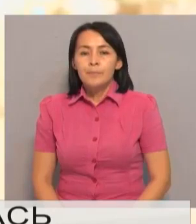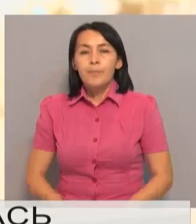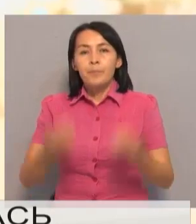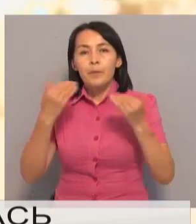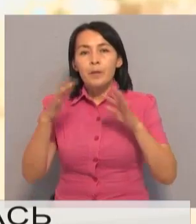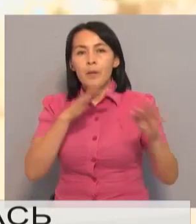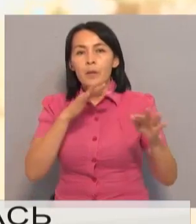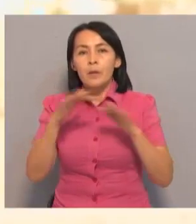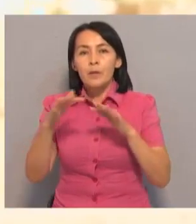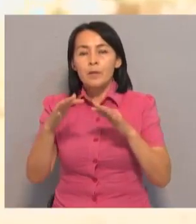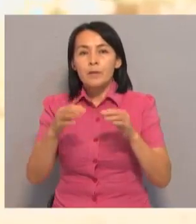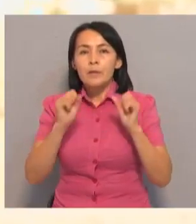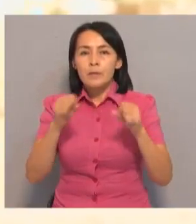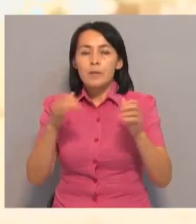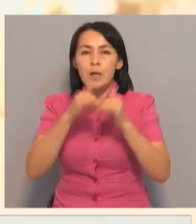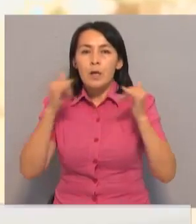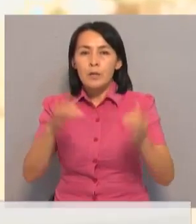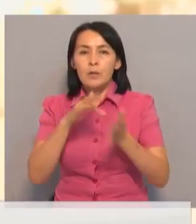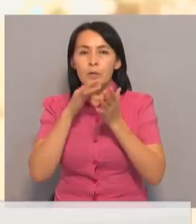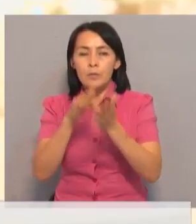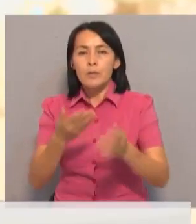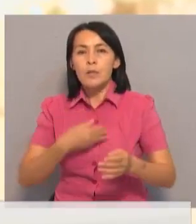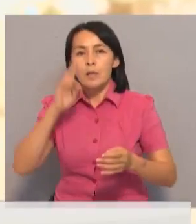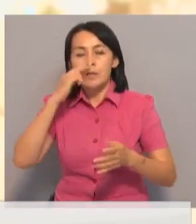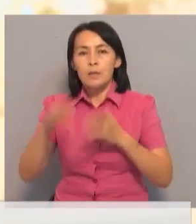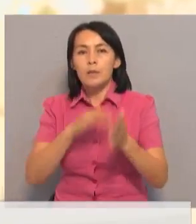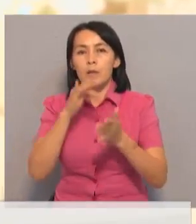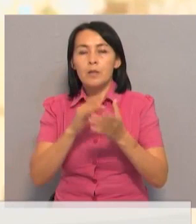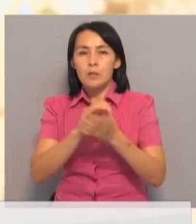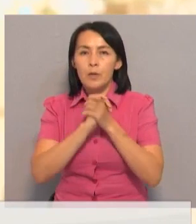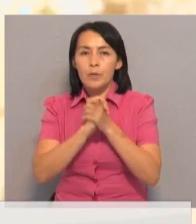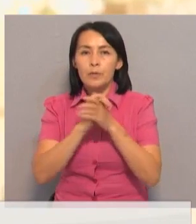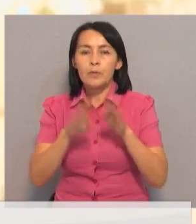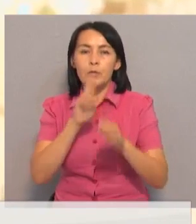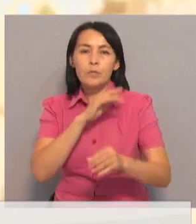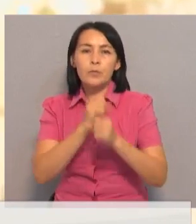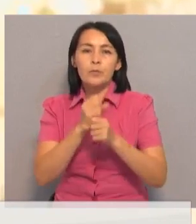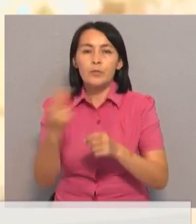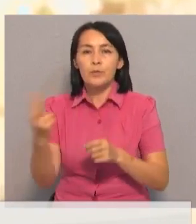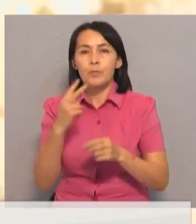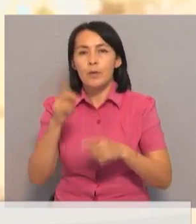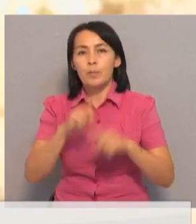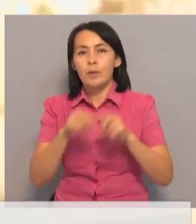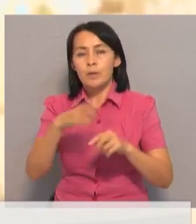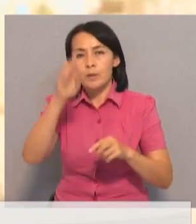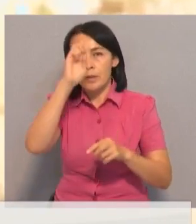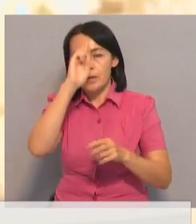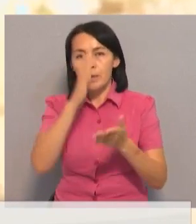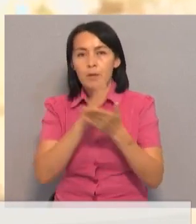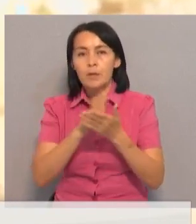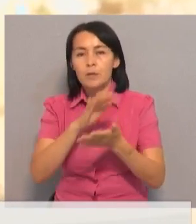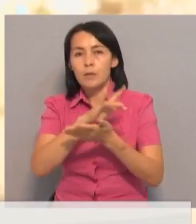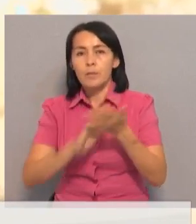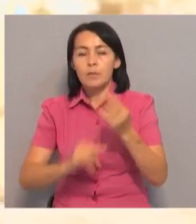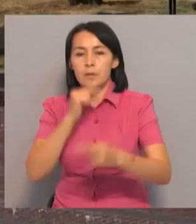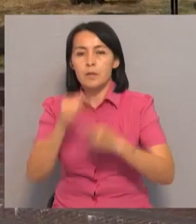Подобные мероприятия способствуют развитию туризма в нашем Шымкенте и укреплению сотрудничества между двумя братскими народами. Они будут продолжены